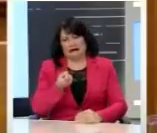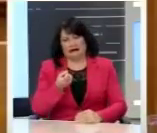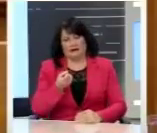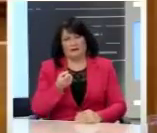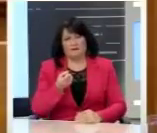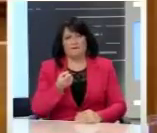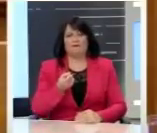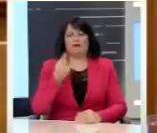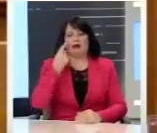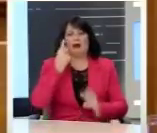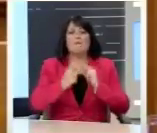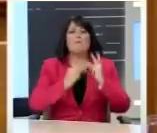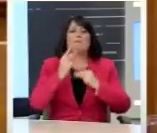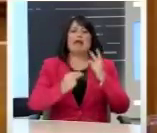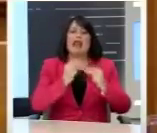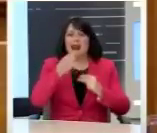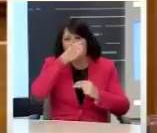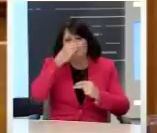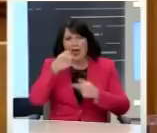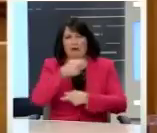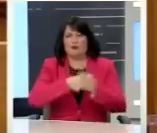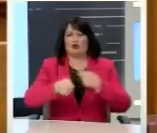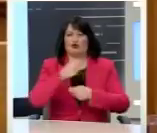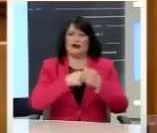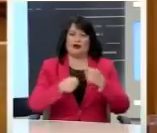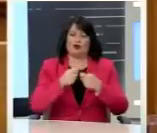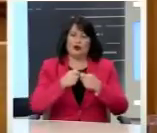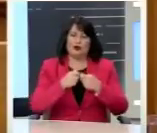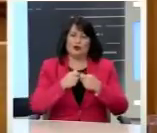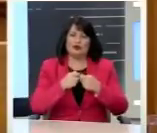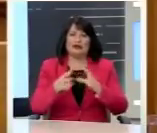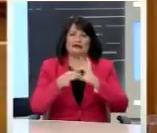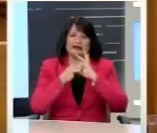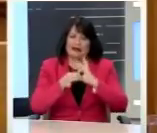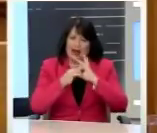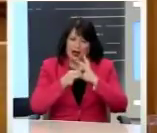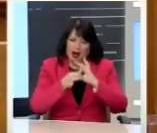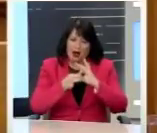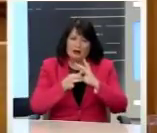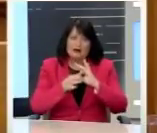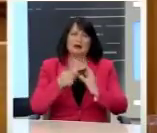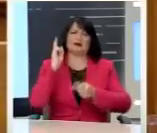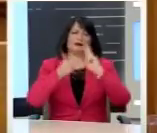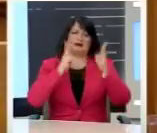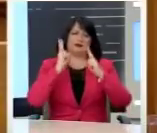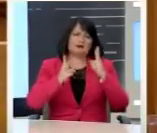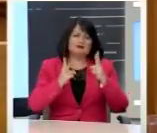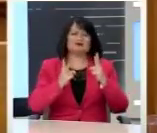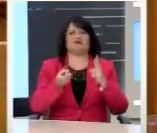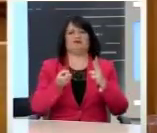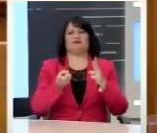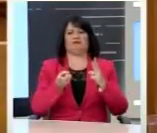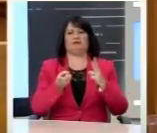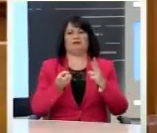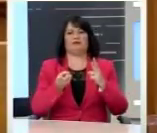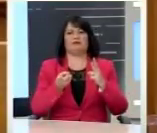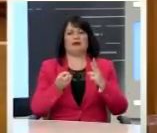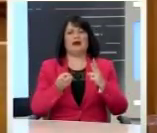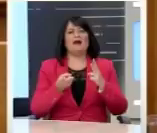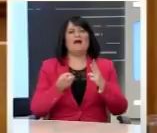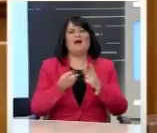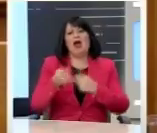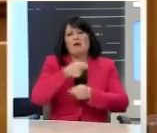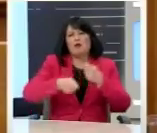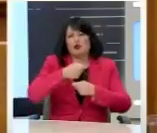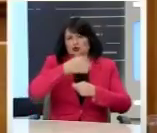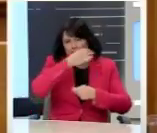πολιτών, συνομιλούν με μεγαλεπόρους ναρκωτικών. Συνεργάτες δε των κατηγορουμένων που απαλλάζουν τόσο οι ποινές, χάδι σε μεγαλεπόρους ναρκωτικών